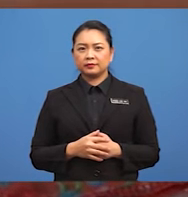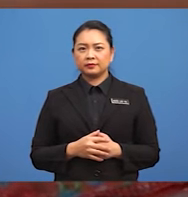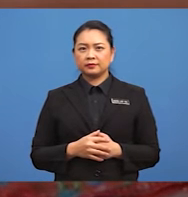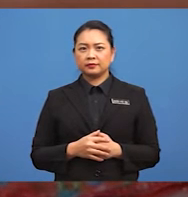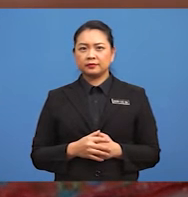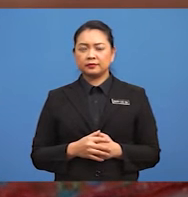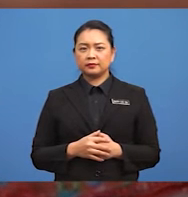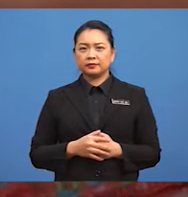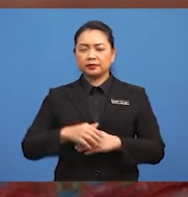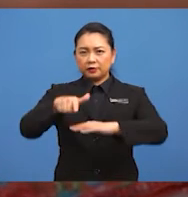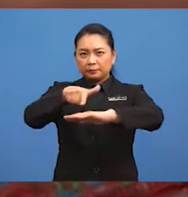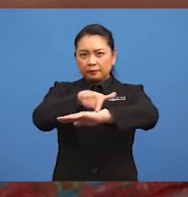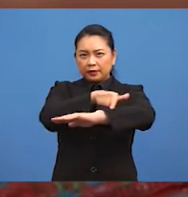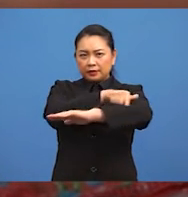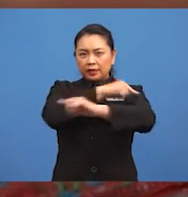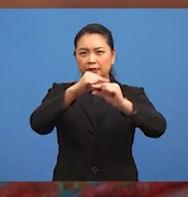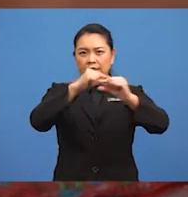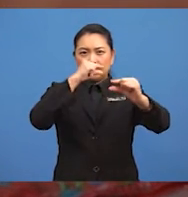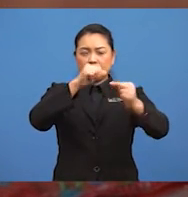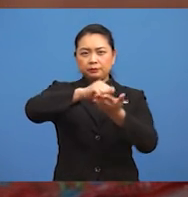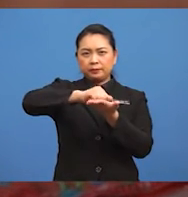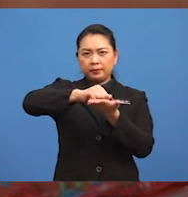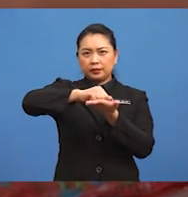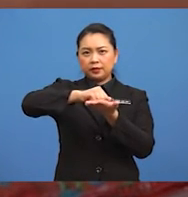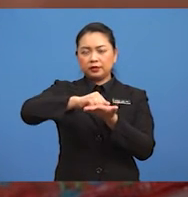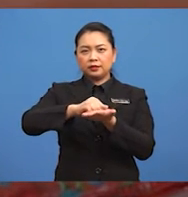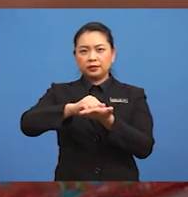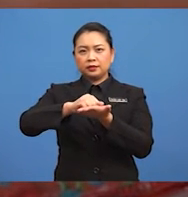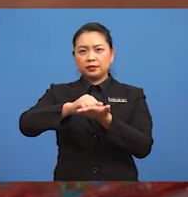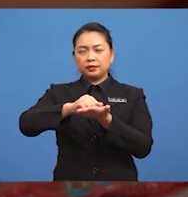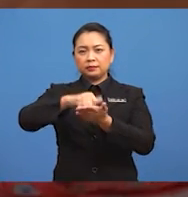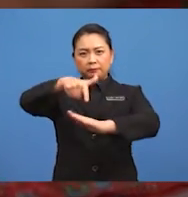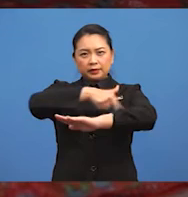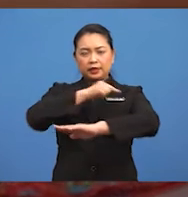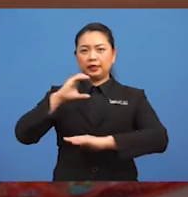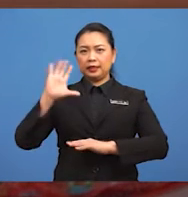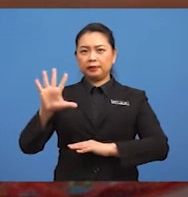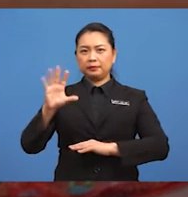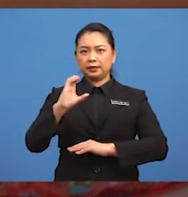Jahit sepanjang garisan pemadan lisu terbalik sepanjang 5 cm.